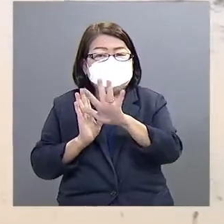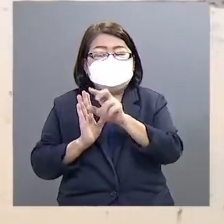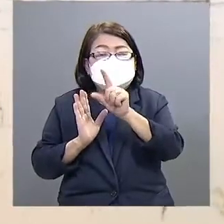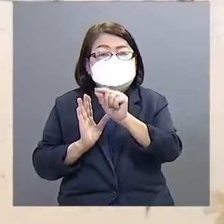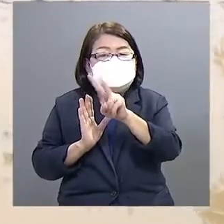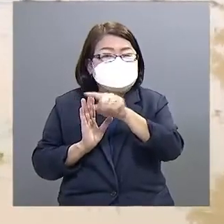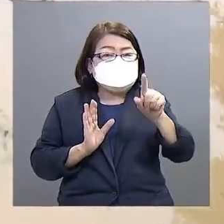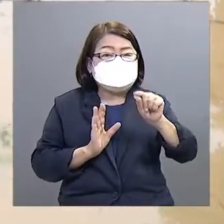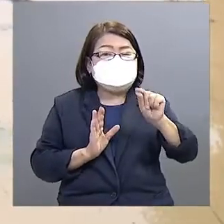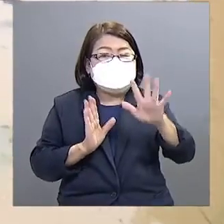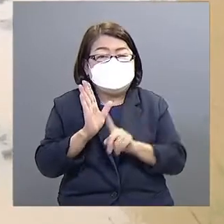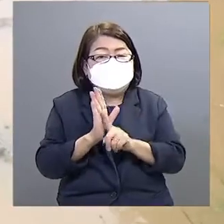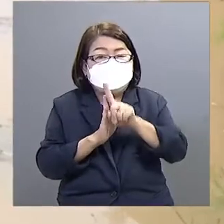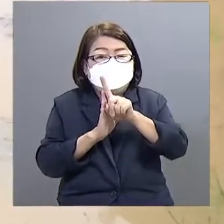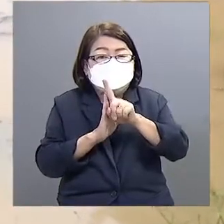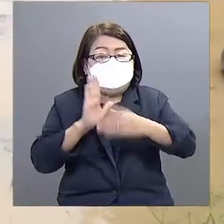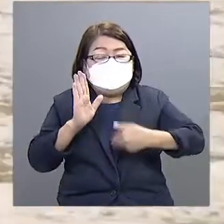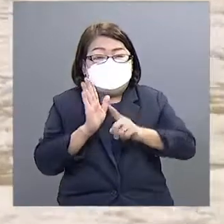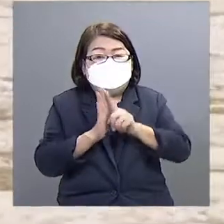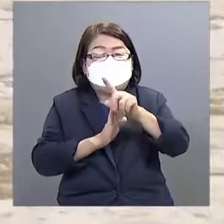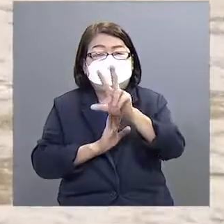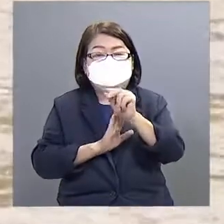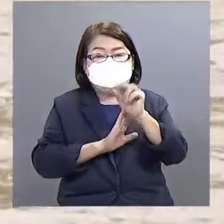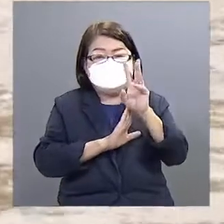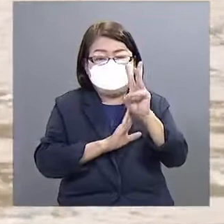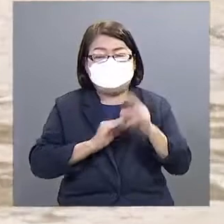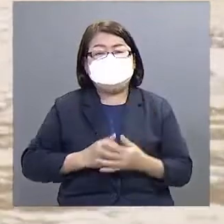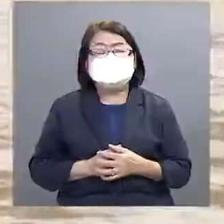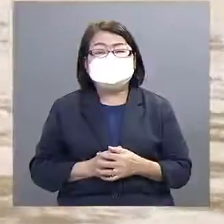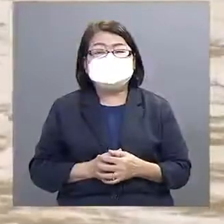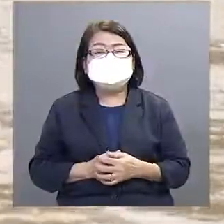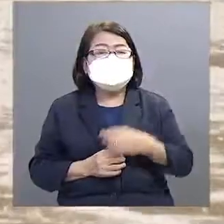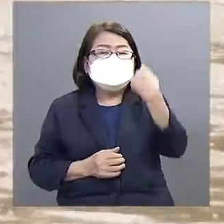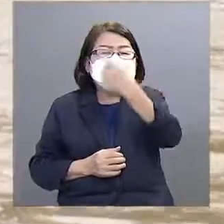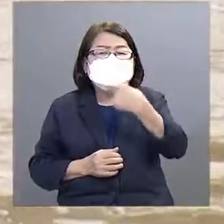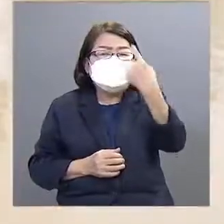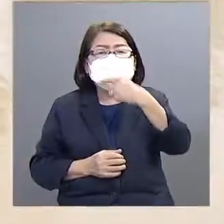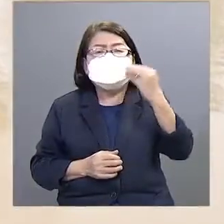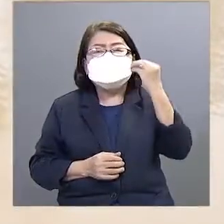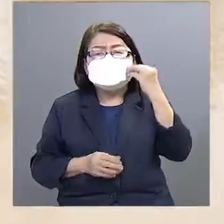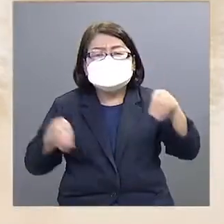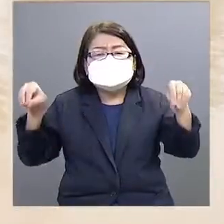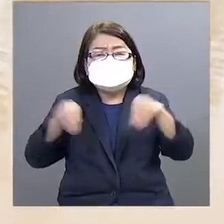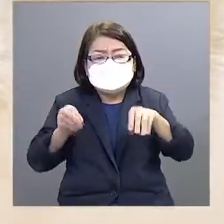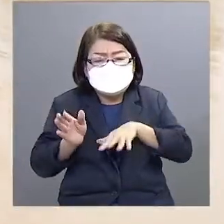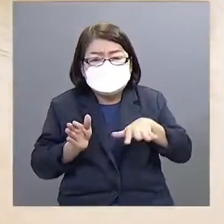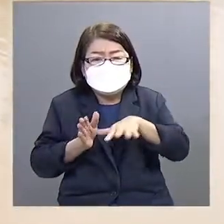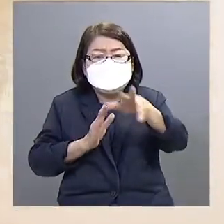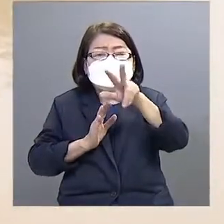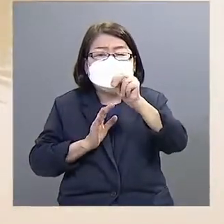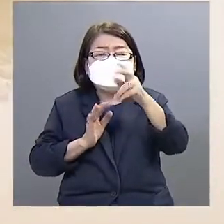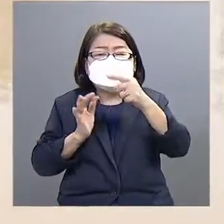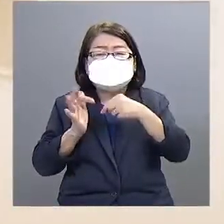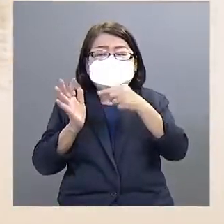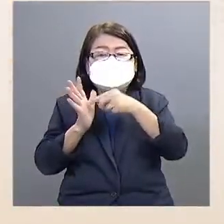32ถึง 36องศาเซลเซียสแต่คุณผู้ชมที่อาศัยอยู่แถวๆแม่น้ำนั่นแม่น้ำสาขานะคะผม